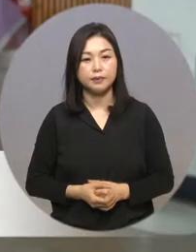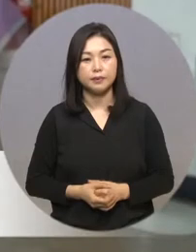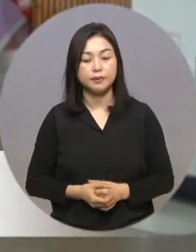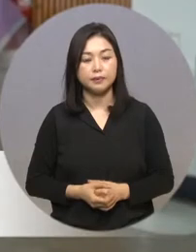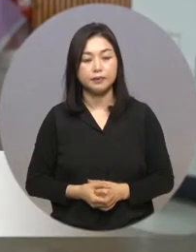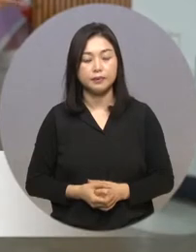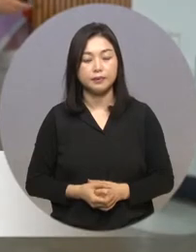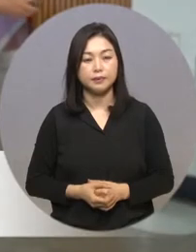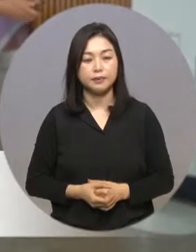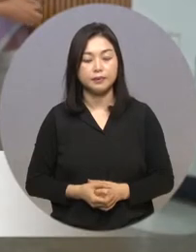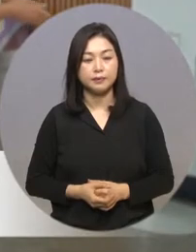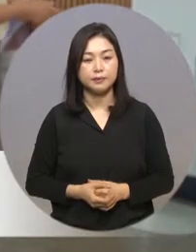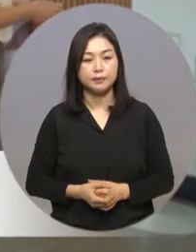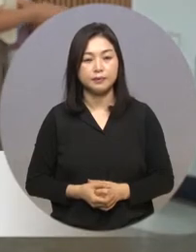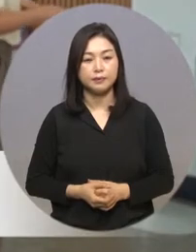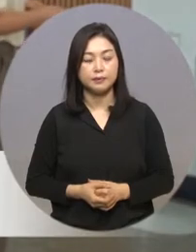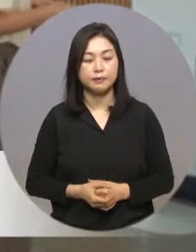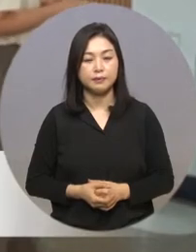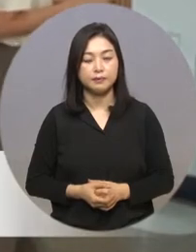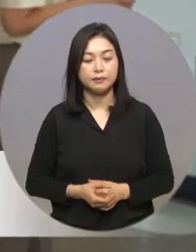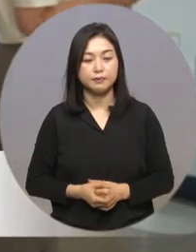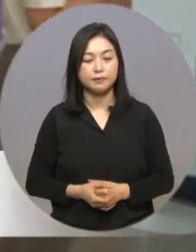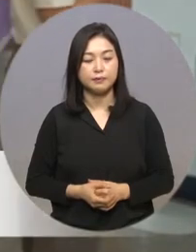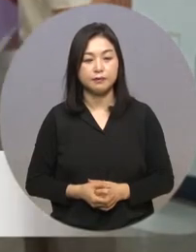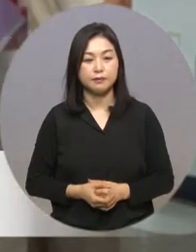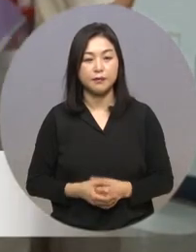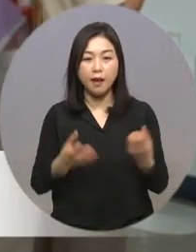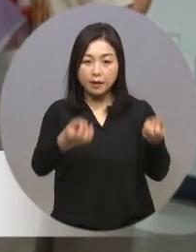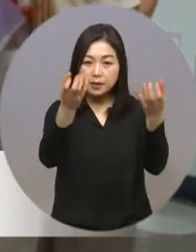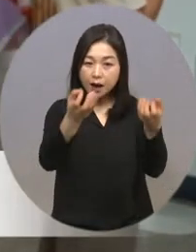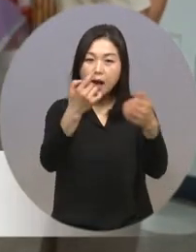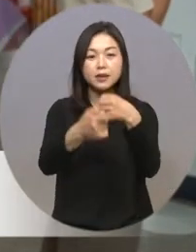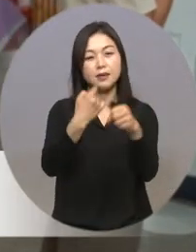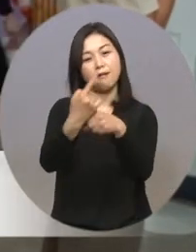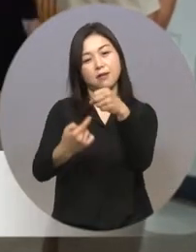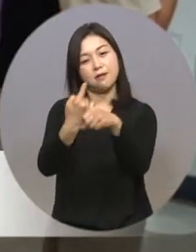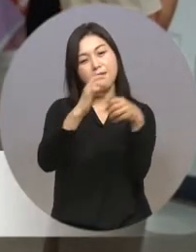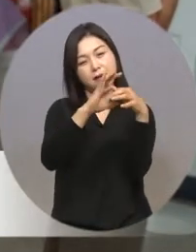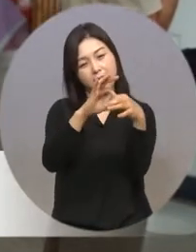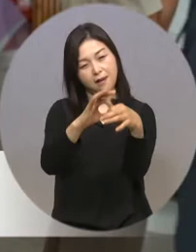그동안 이 대회가 해년마다 진행되어 오다가